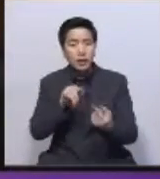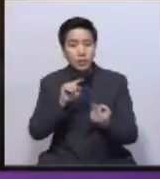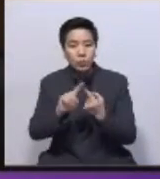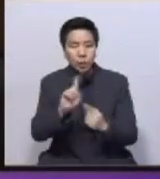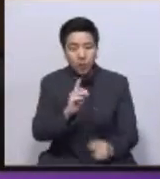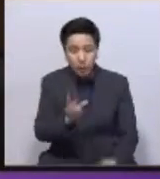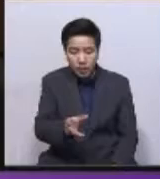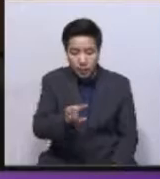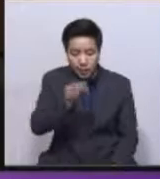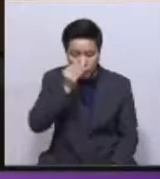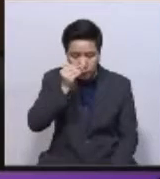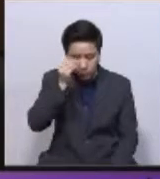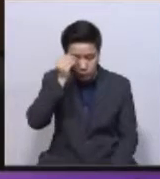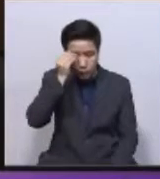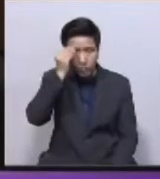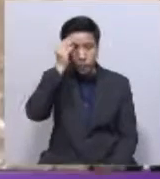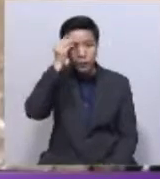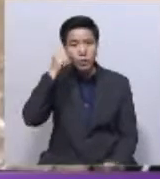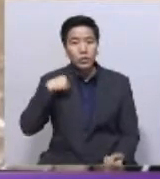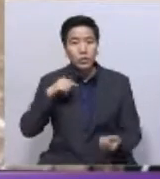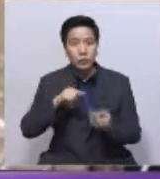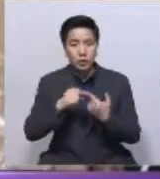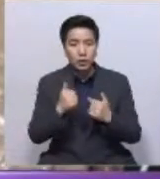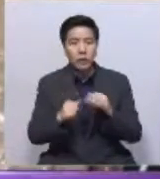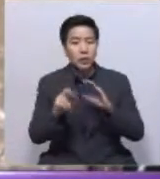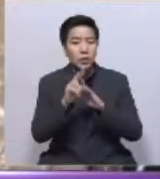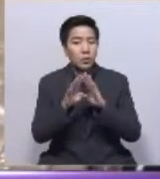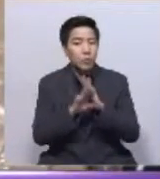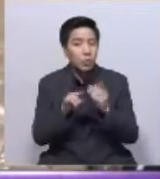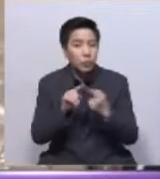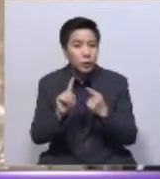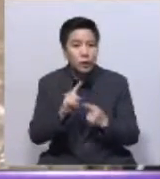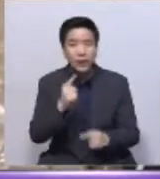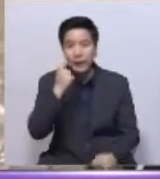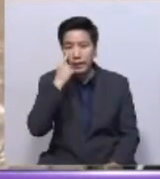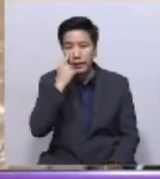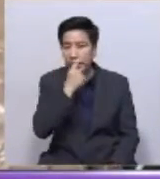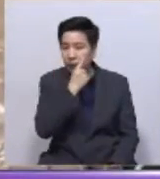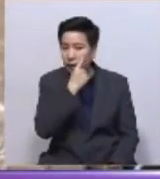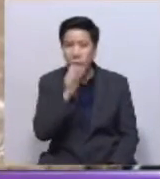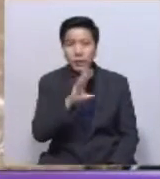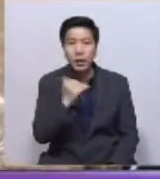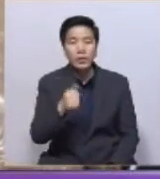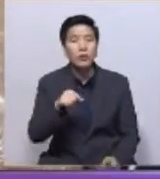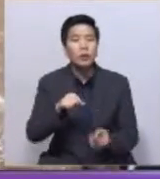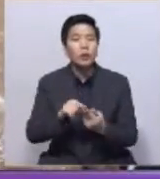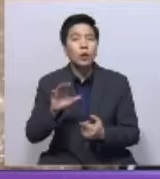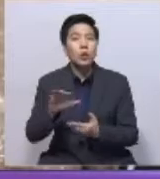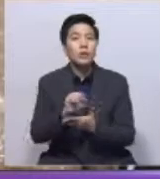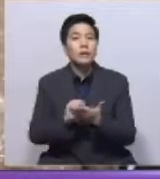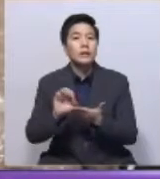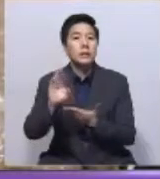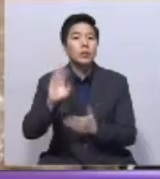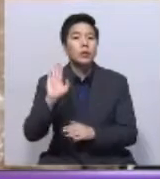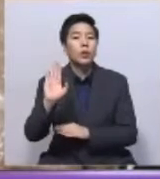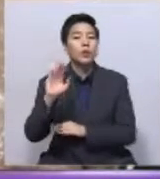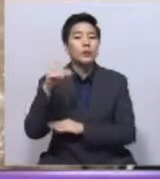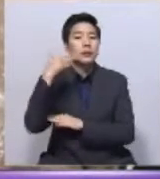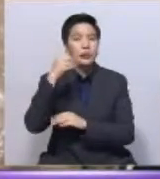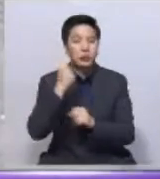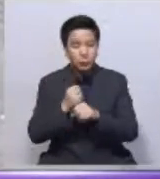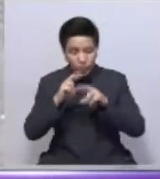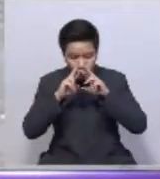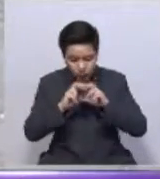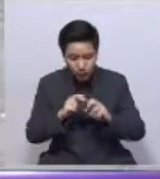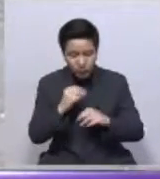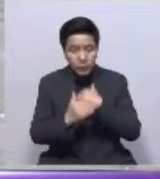รับรู้โดยใช้การสัมผัสด้วยประสาทอื่นๆที่ไม่ใช่ดวงตาซึ่งจัดขึ้นโดยสถาบันคนตาบอดแห่งชาติเพื่อการวิ